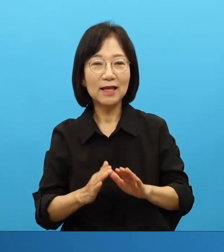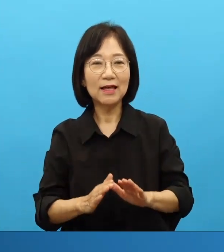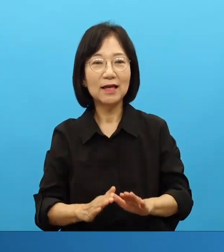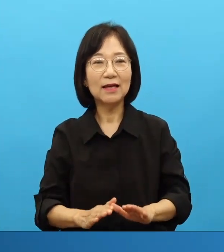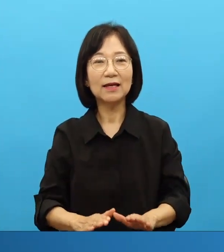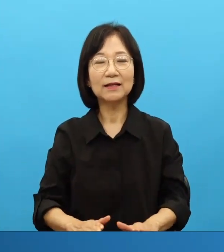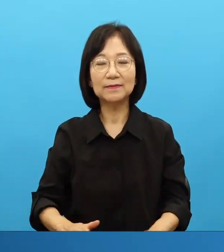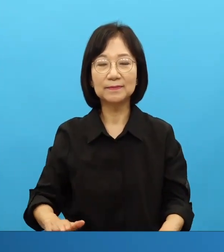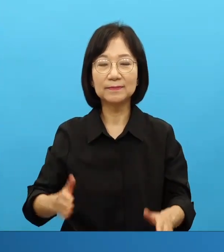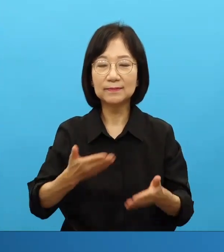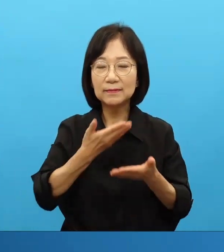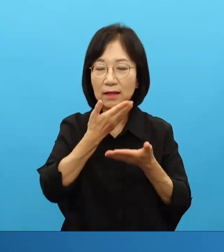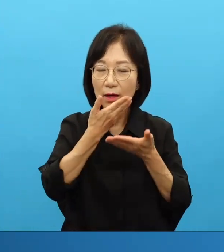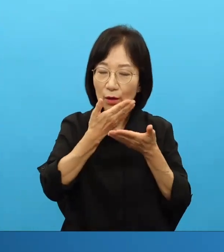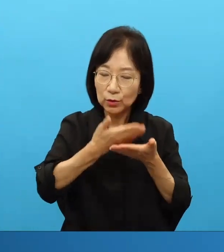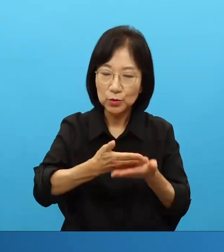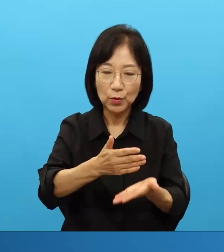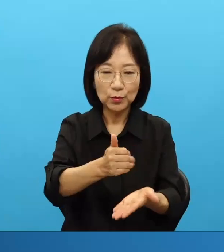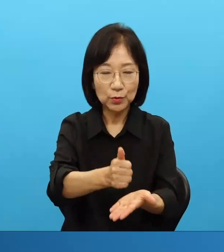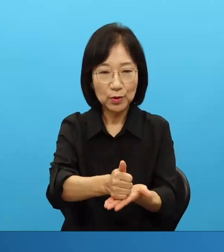기쁨일세.